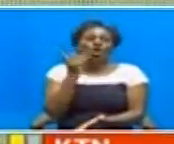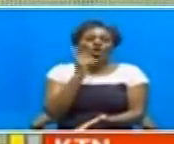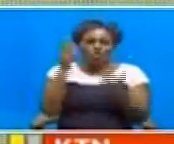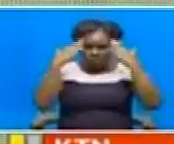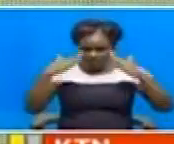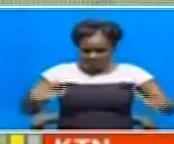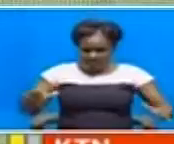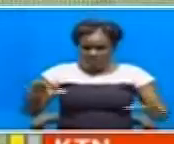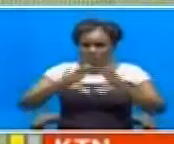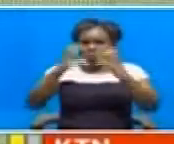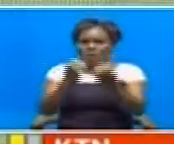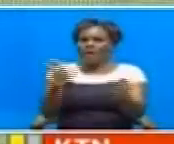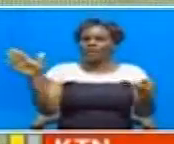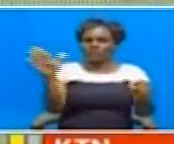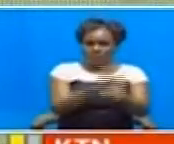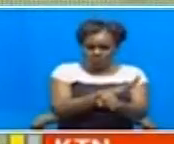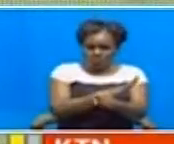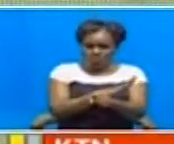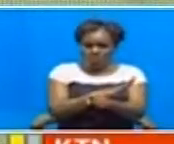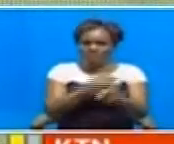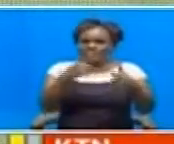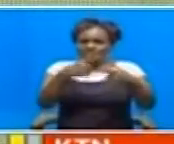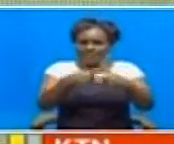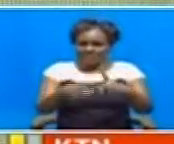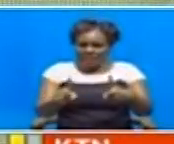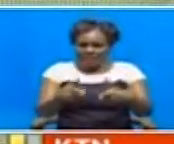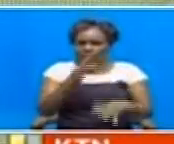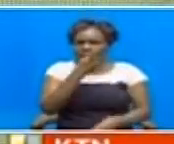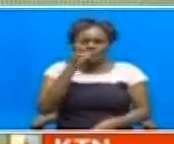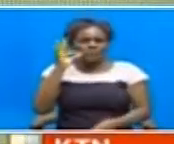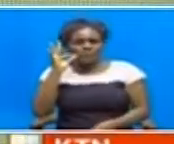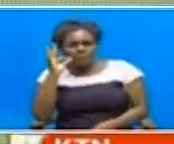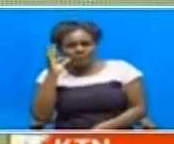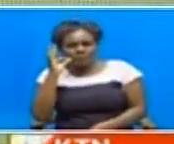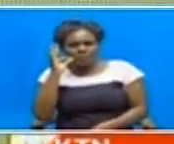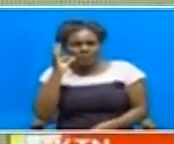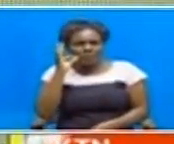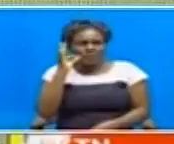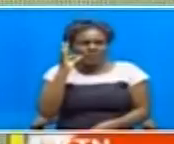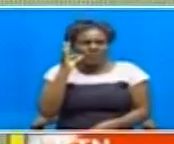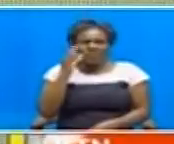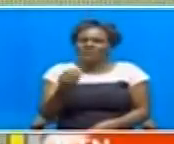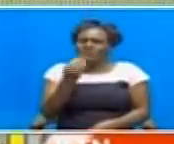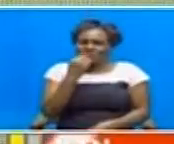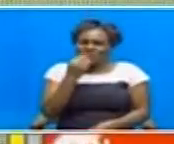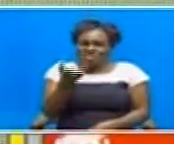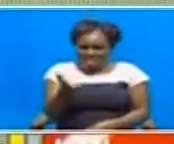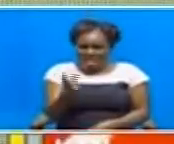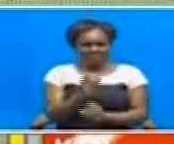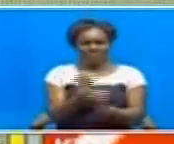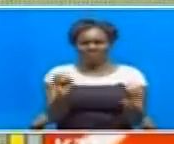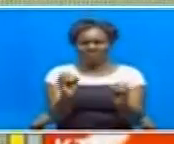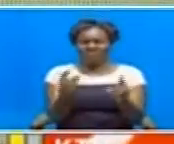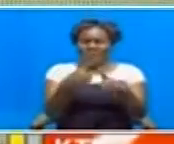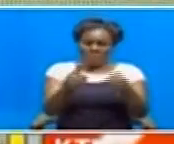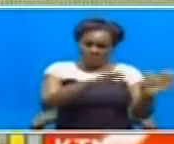Waislamu kote ulimwenguni wataanza kutekeleza kufunga Ramadhani. Makobe hawatakuwa na nafasi.